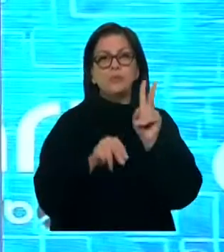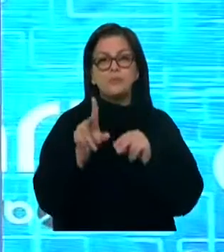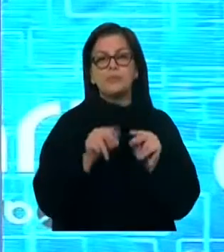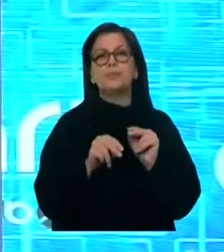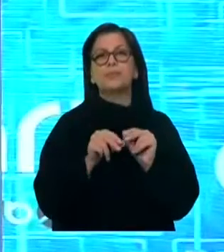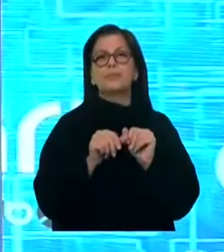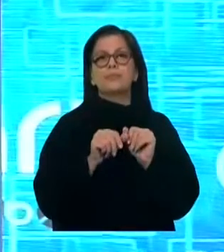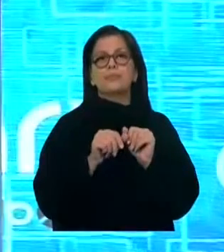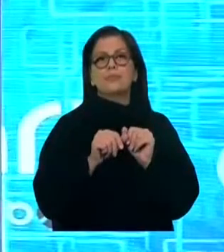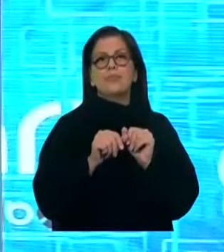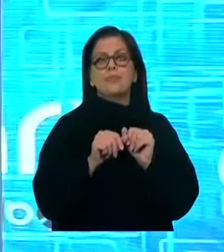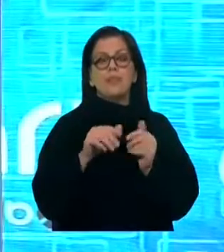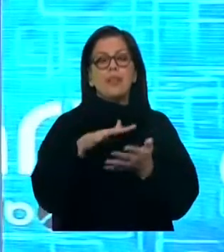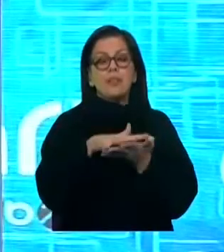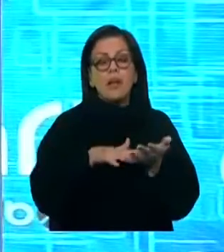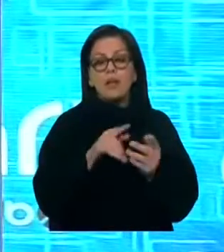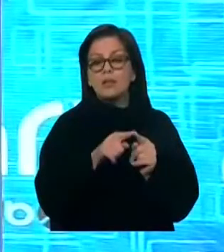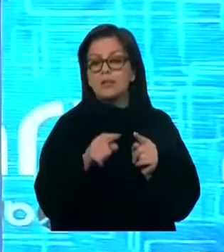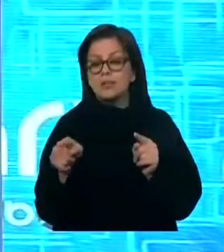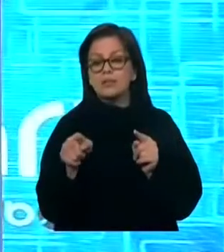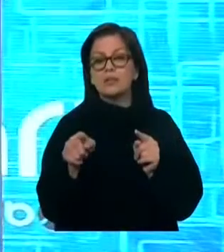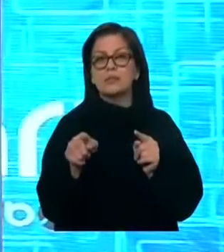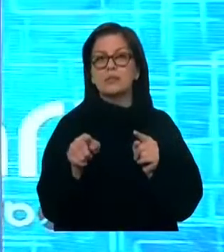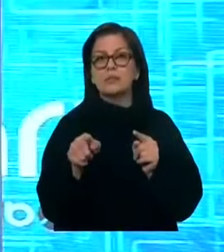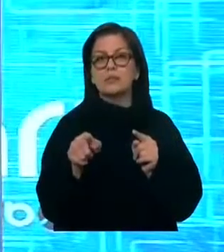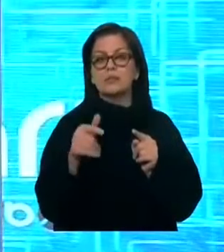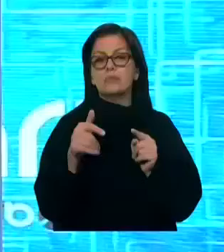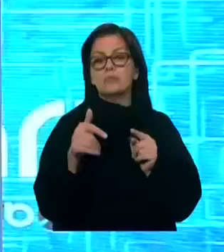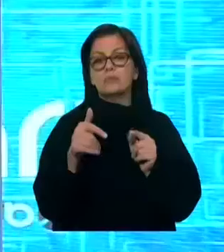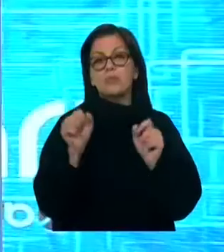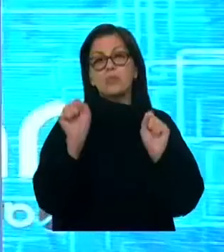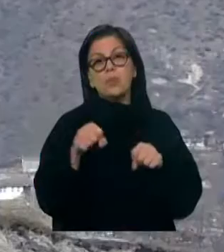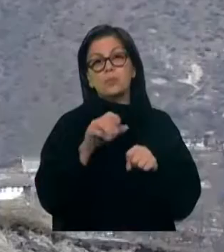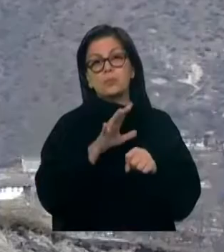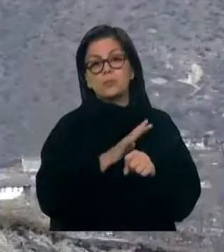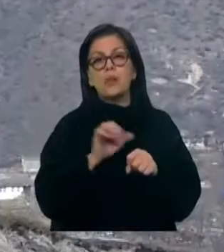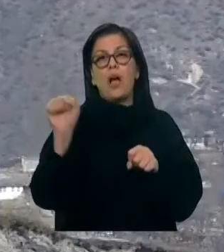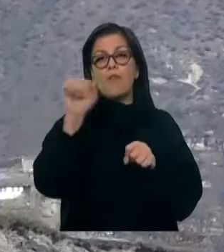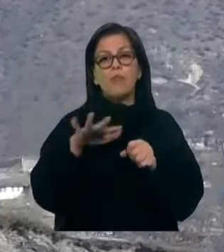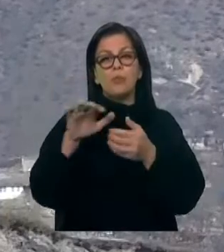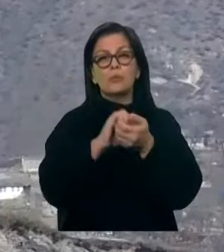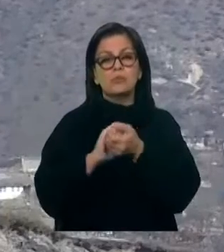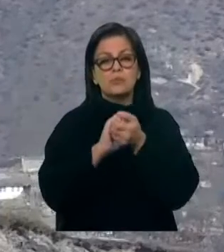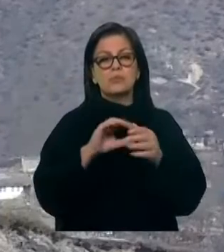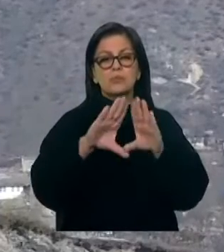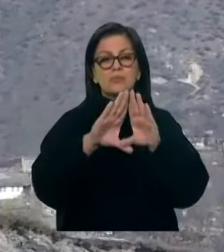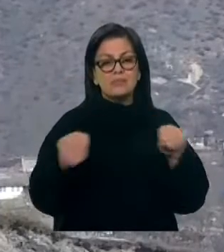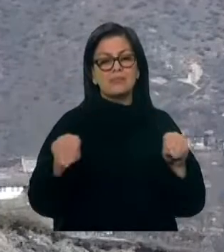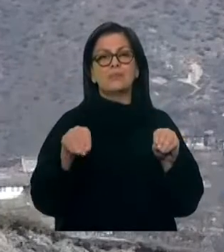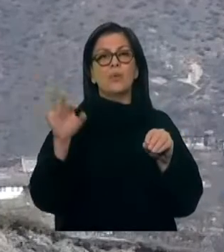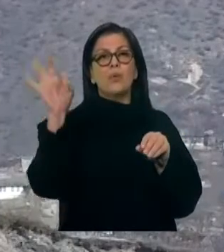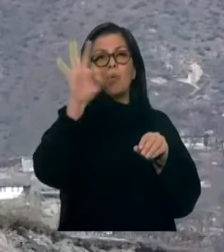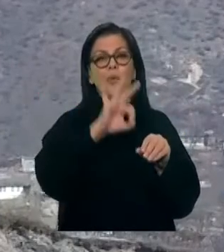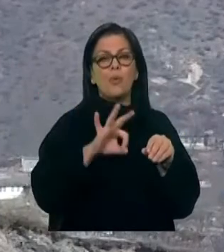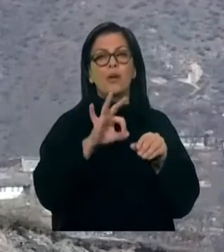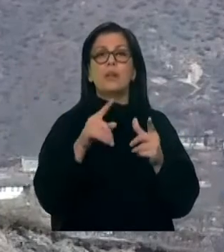və bundan sonraki mərhələdə isə artıq hesab edirəm bəlkə də Avropa Birliyi bir atəşkəsin qorunması ilə bağlı